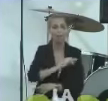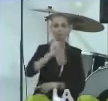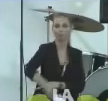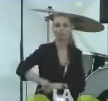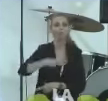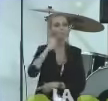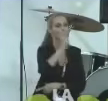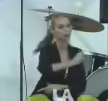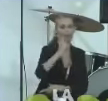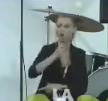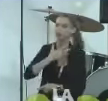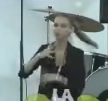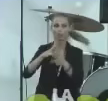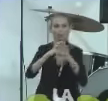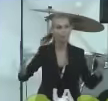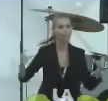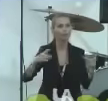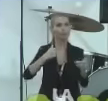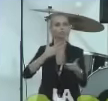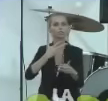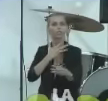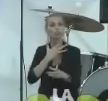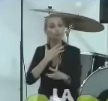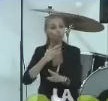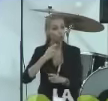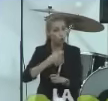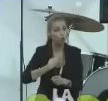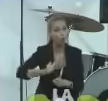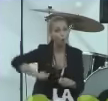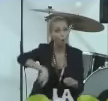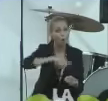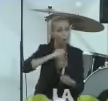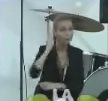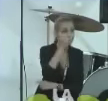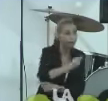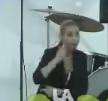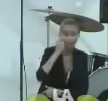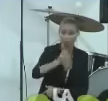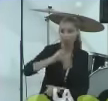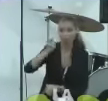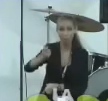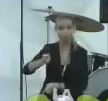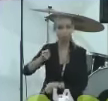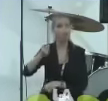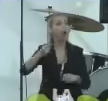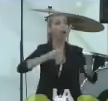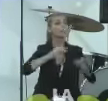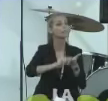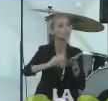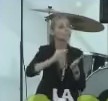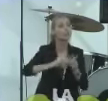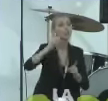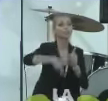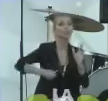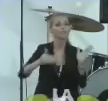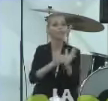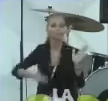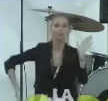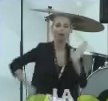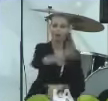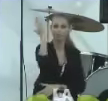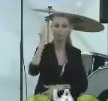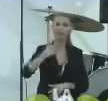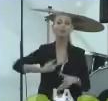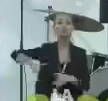pagare, delle imprese creditrici, glieli diamo noi direttamente, perché questi amministratori devono andare a casa.